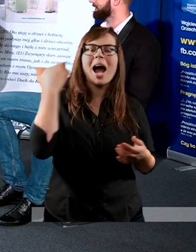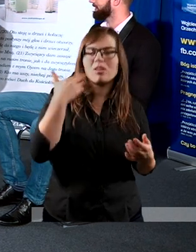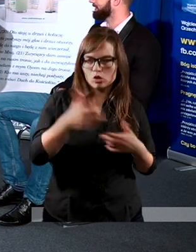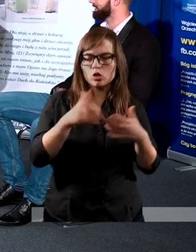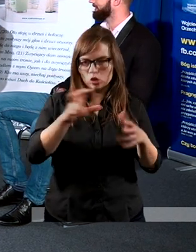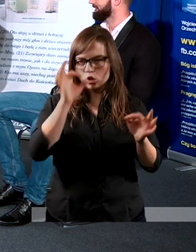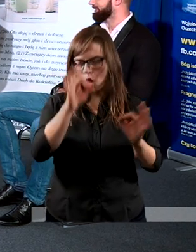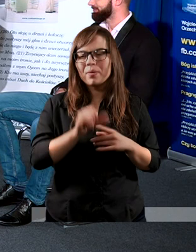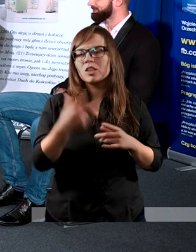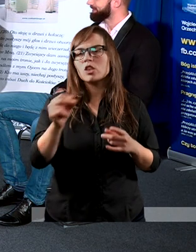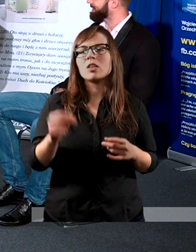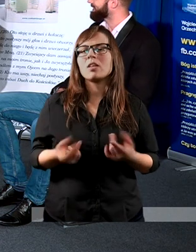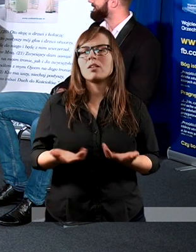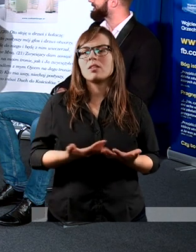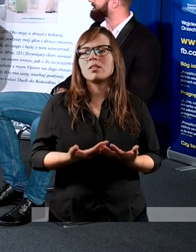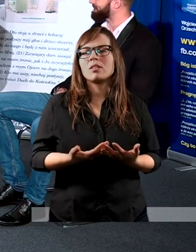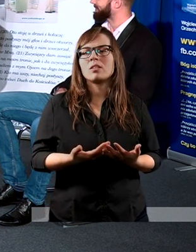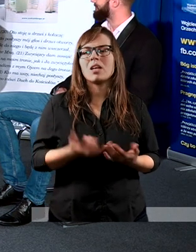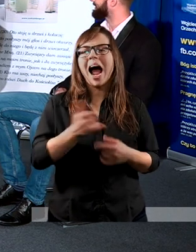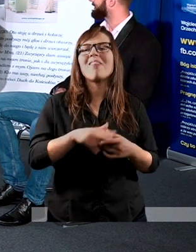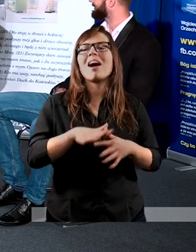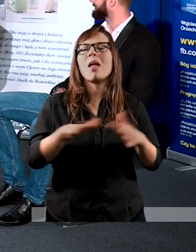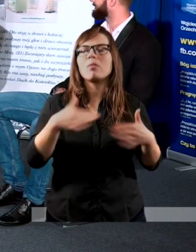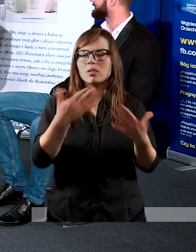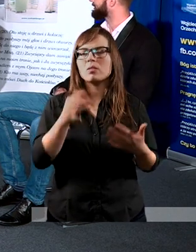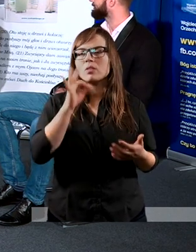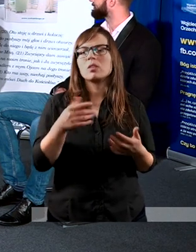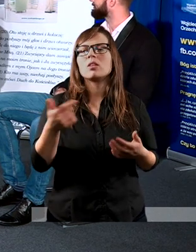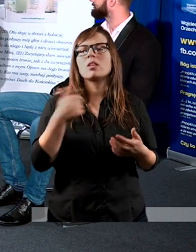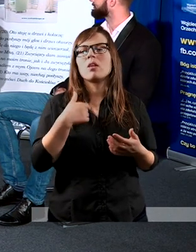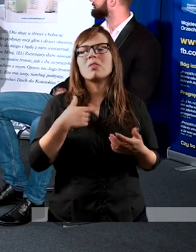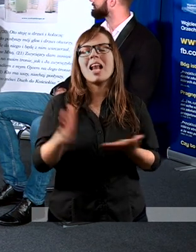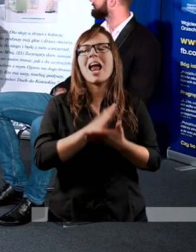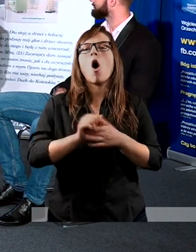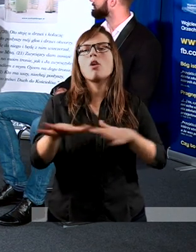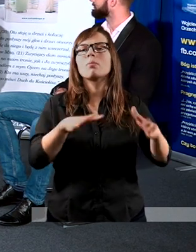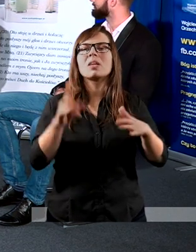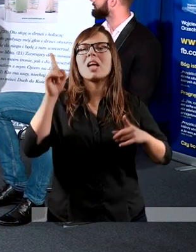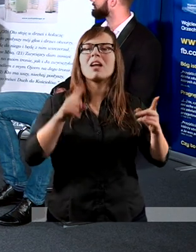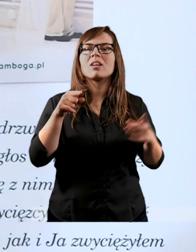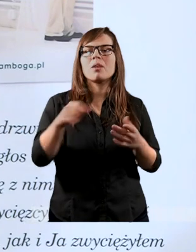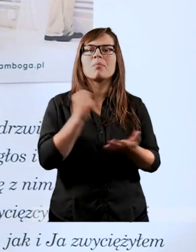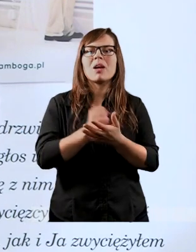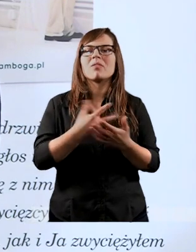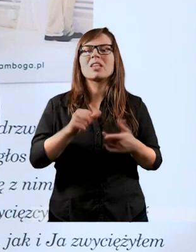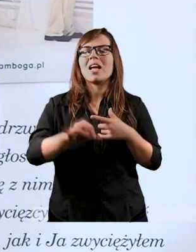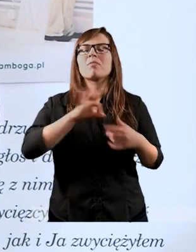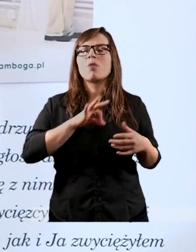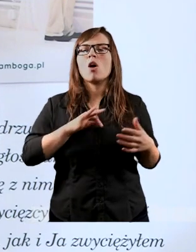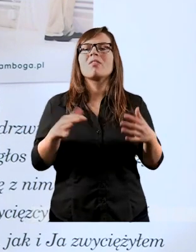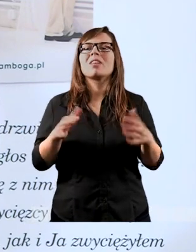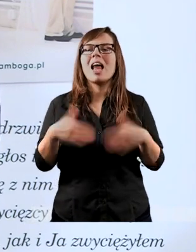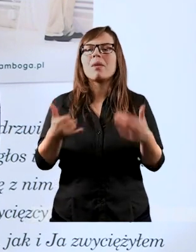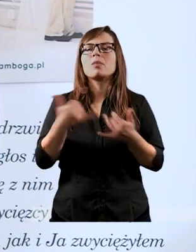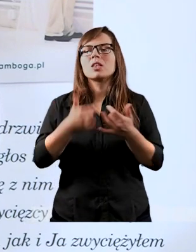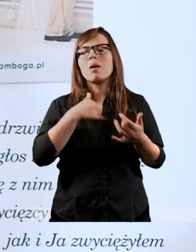alkohol? Kamil nie wie, Marek? Ciężko powiedzieć. To będzie zależało od miejsca, bo jeżeli to będzie sklep spożywczy, który nie jest moim sklepem,